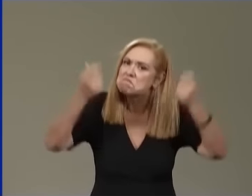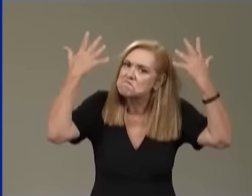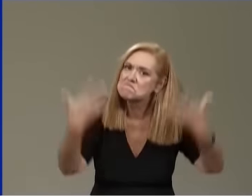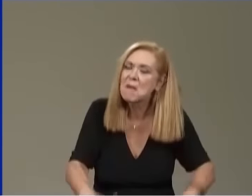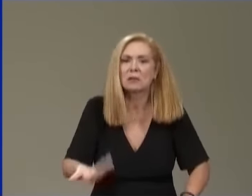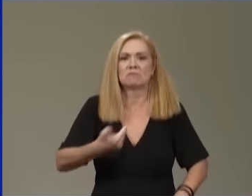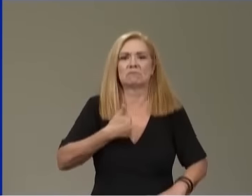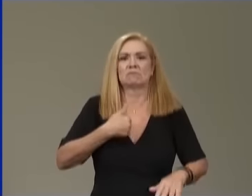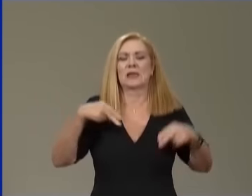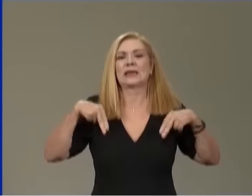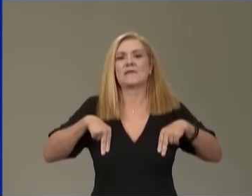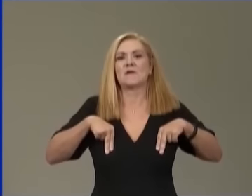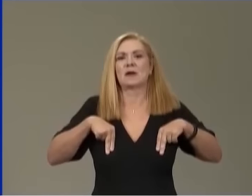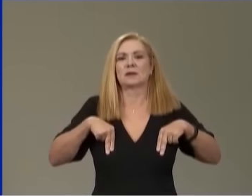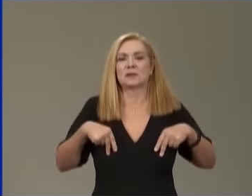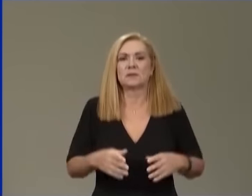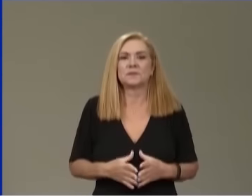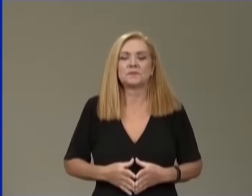κυβέρνηση.